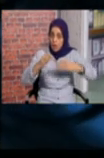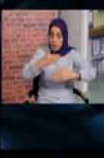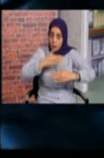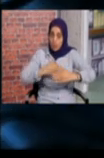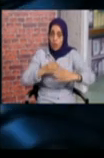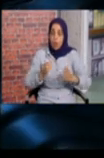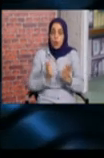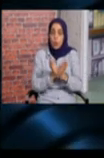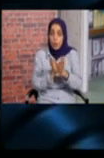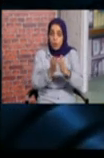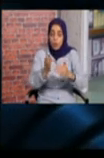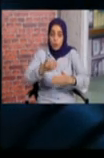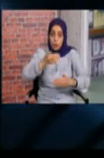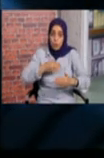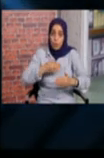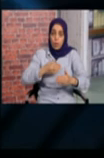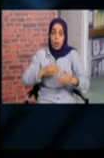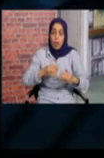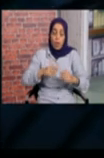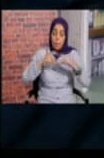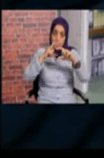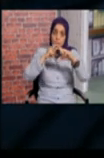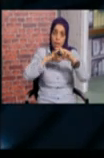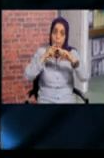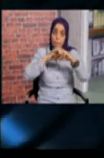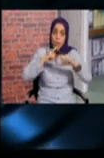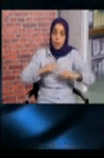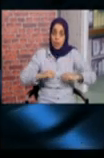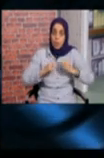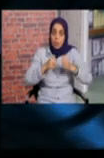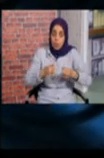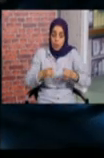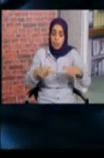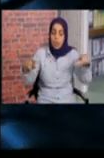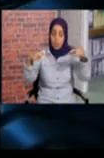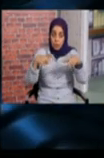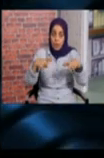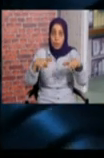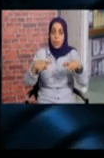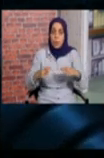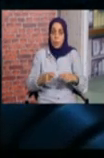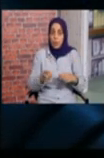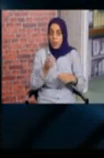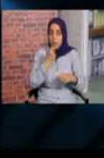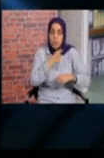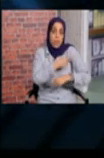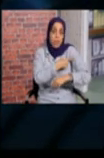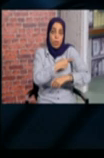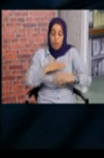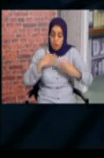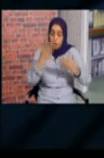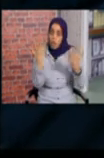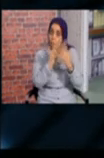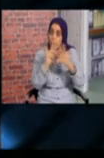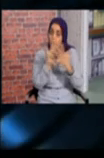نوفر قروض بالشراكه مع بنك ناصر صغيره ومتناهيه الصغر للمتعافين من الادمان، يقدروا يعملوا مشروعات